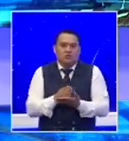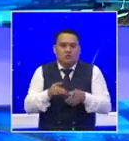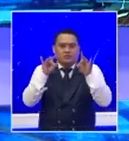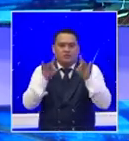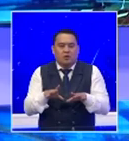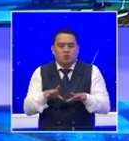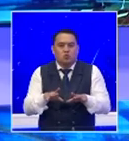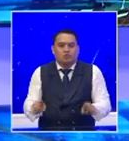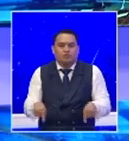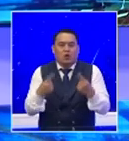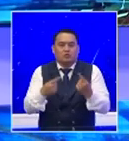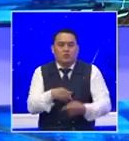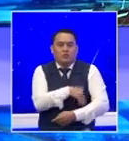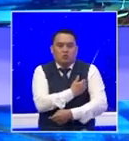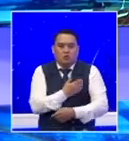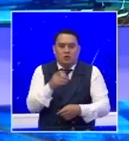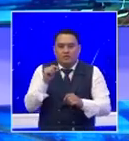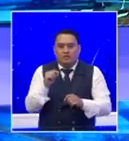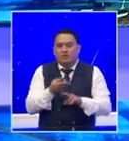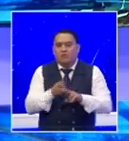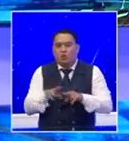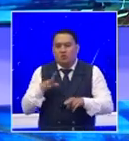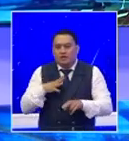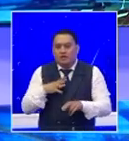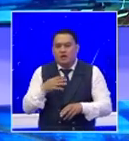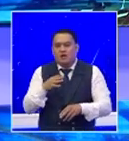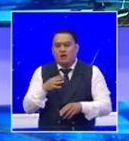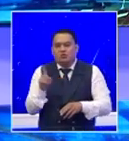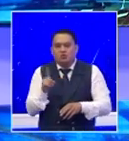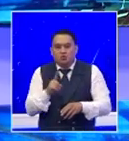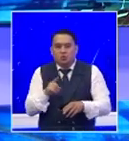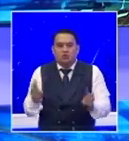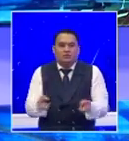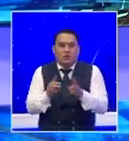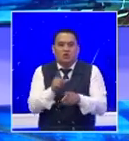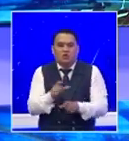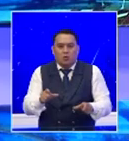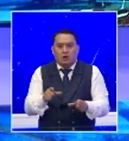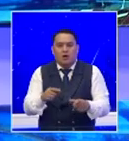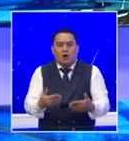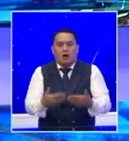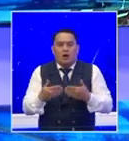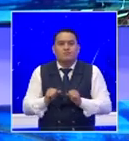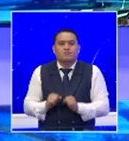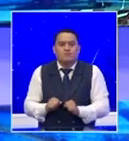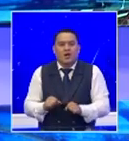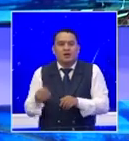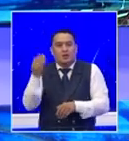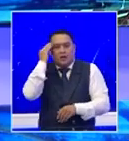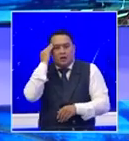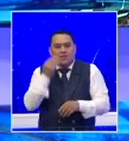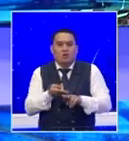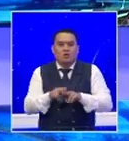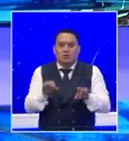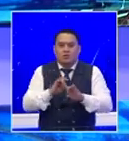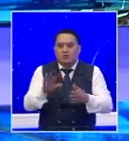внезапным повышением температуры. Впрочем, брандмейстеры уже предвидели такой поворот событий и уже предприняли ряд действенных мер.